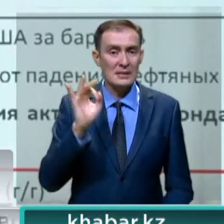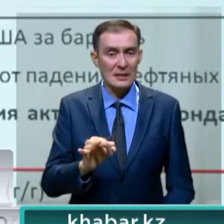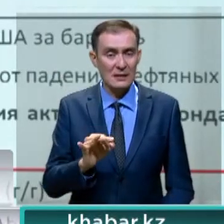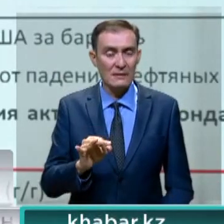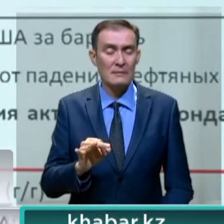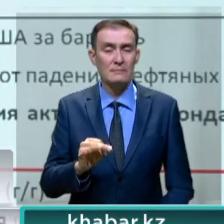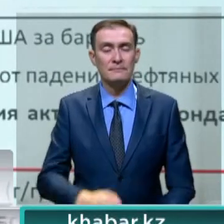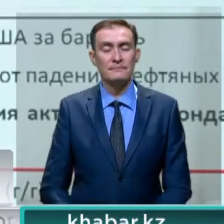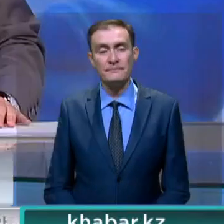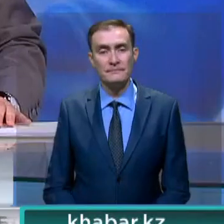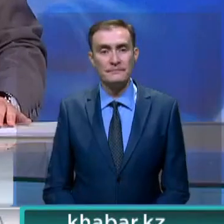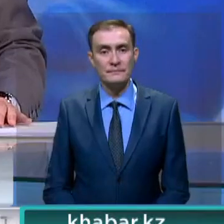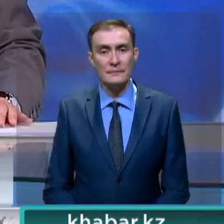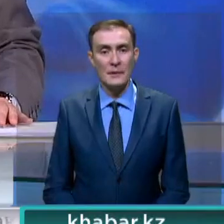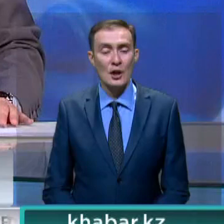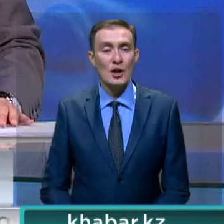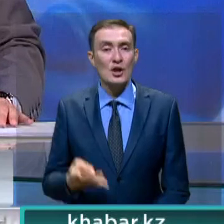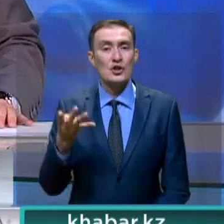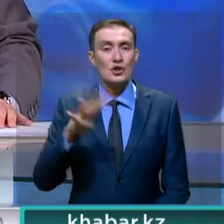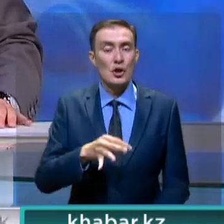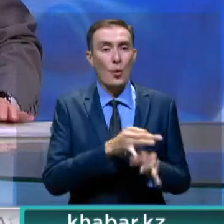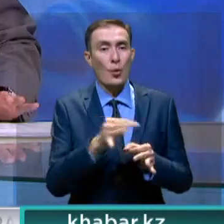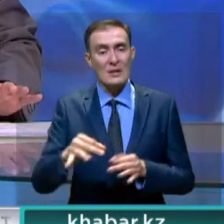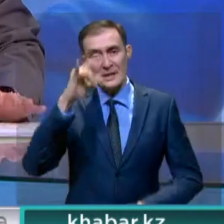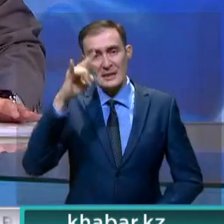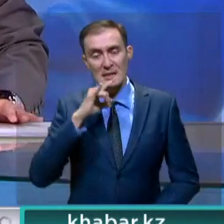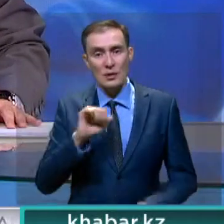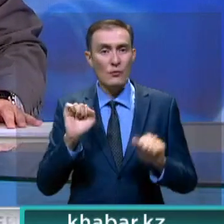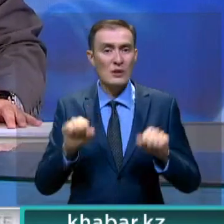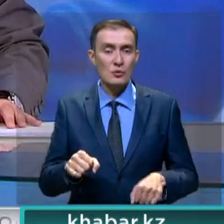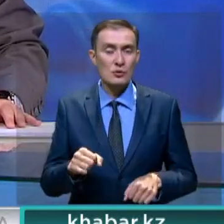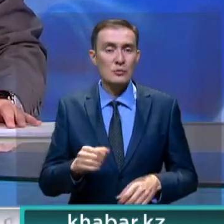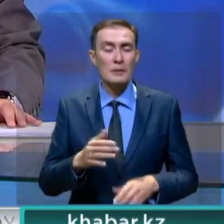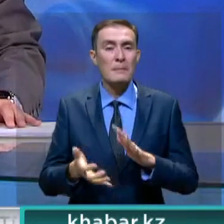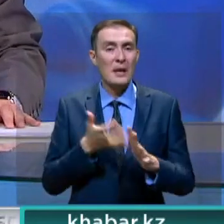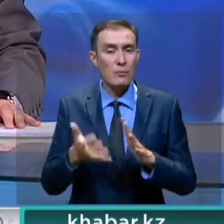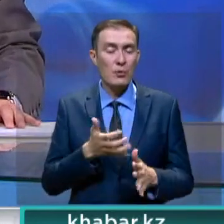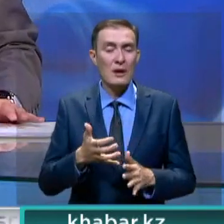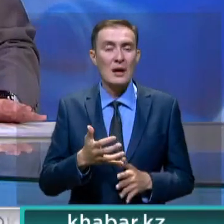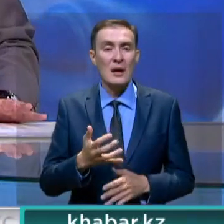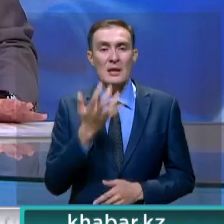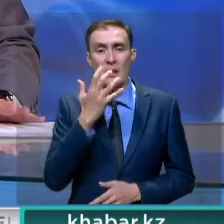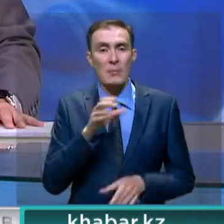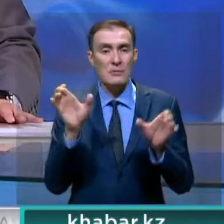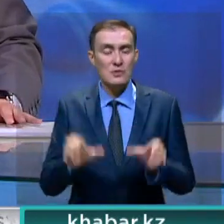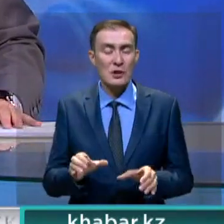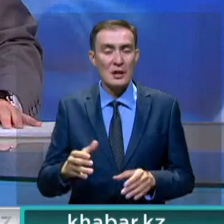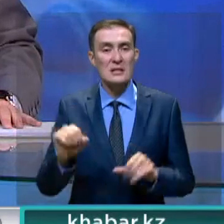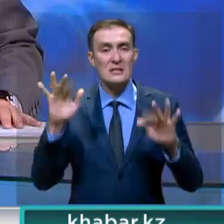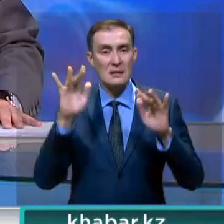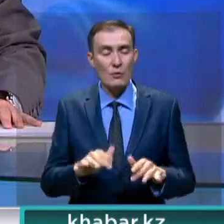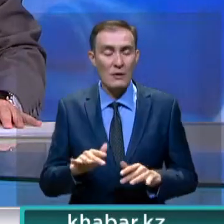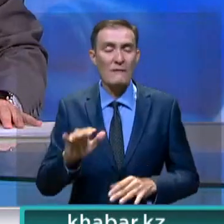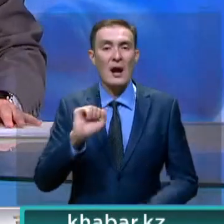2,55 пункта. Тем временем четыре региона страны рискуют столкнуться с перебоями теплоснабжения этой зимой. В